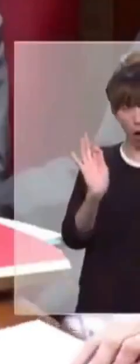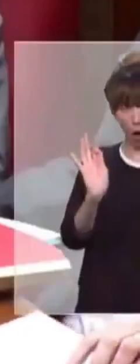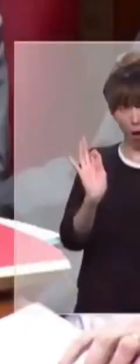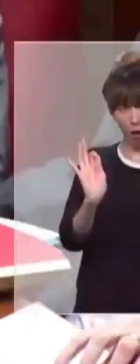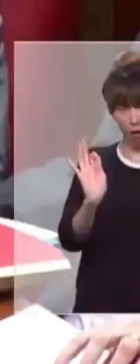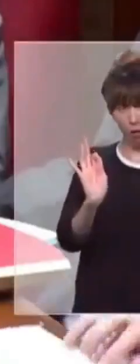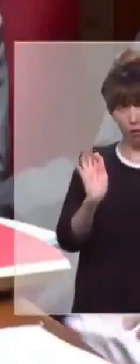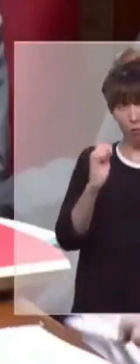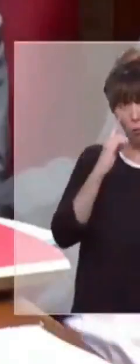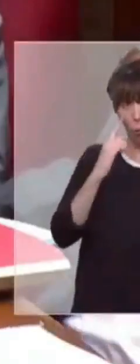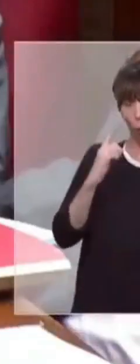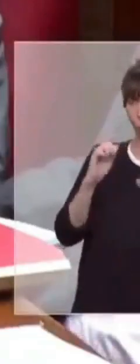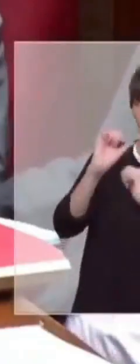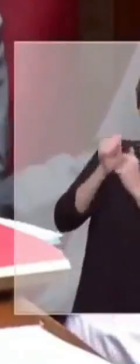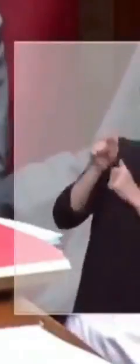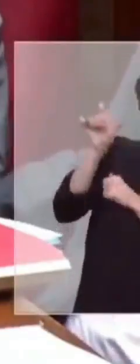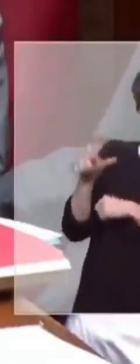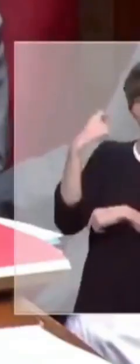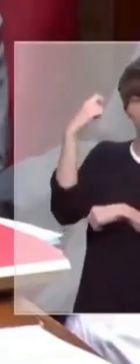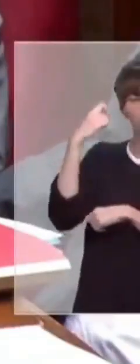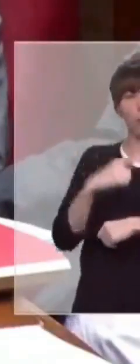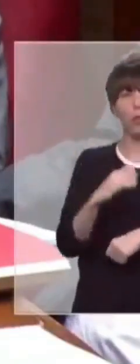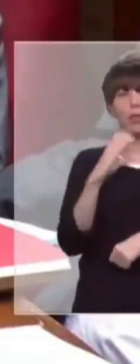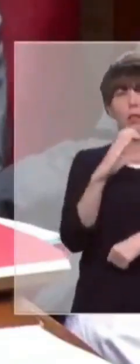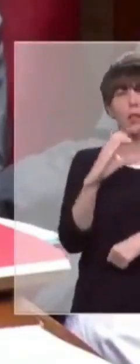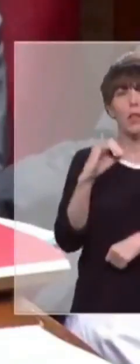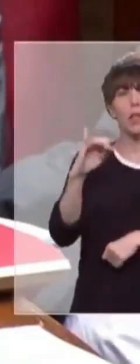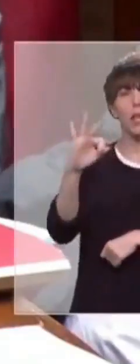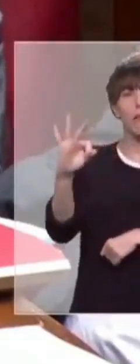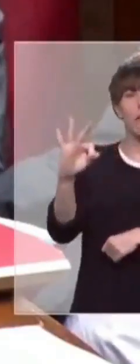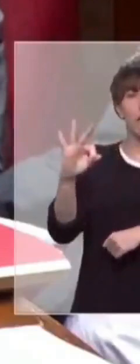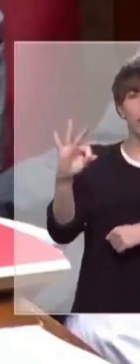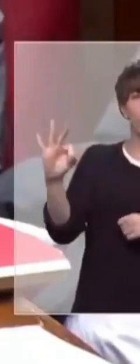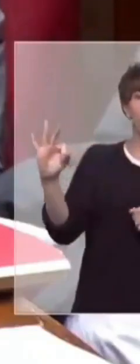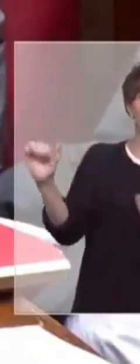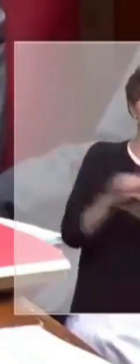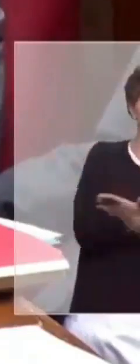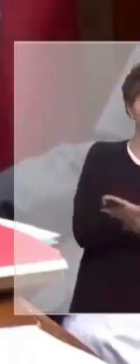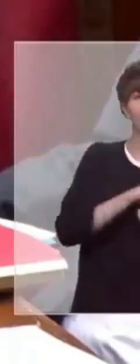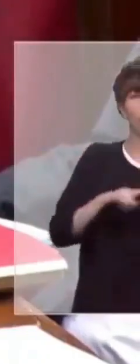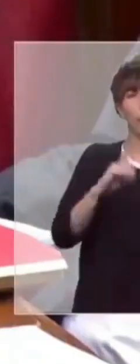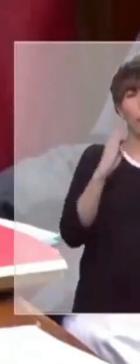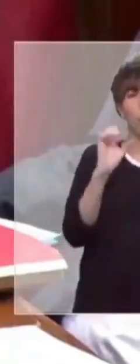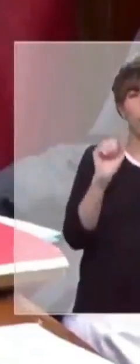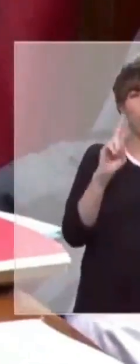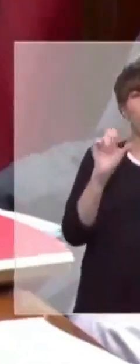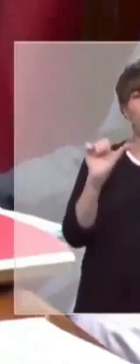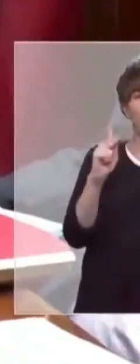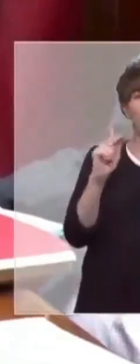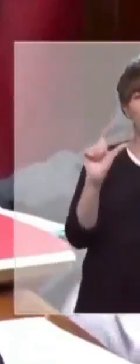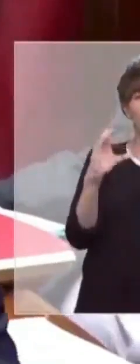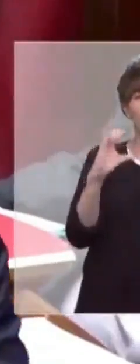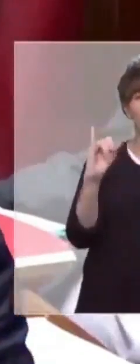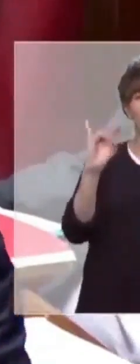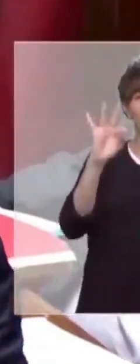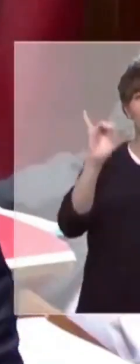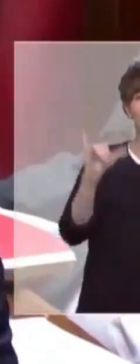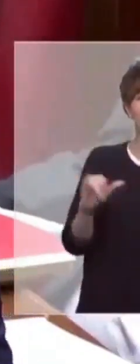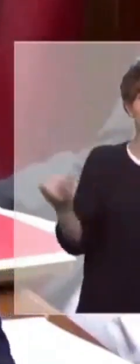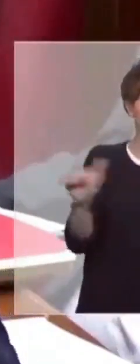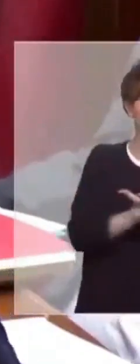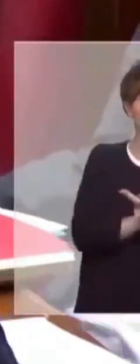الاتحاد. بعضهم من وصف أن هذا هو فقط محاولات لزرع الفتنة بين المسلمين قبل أيام قليلة